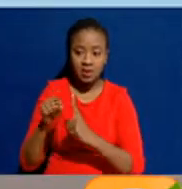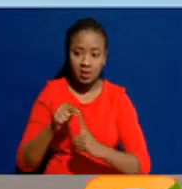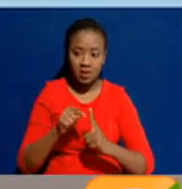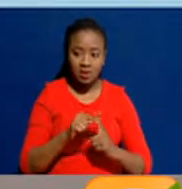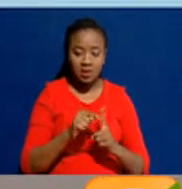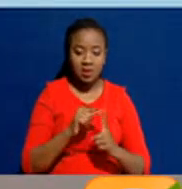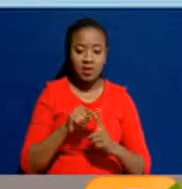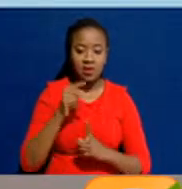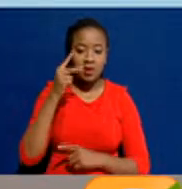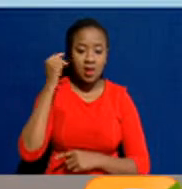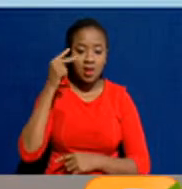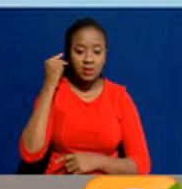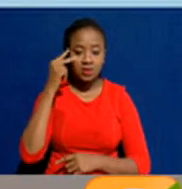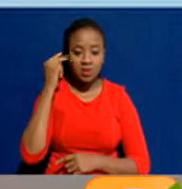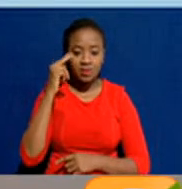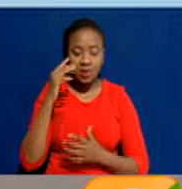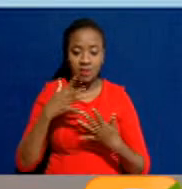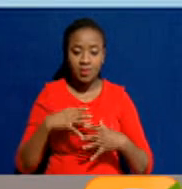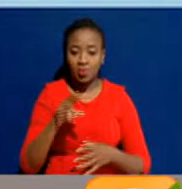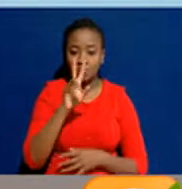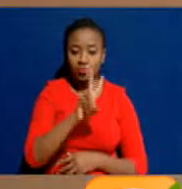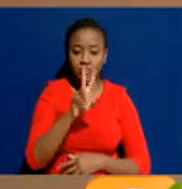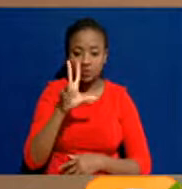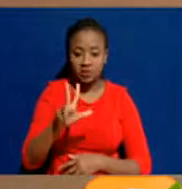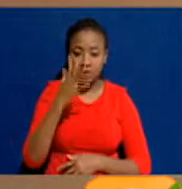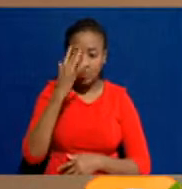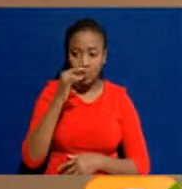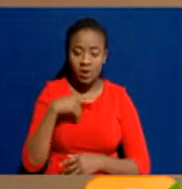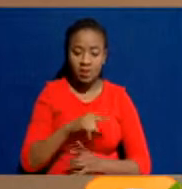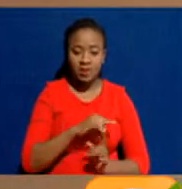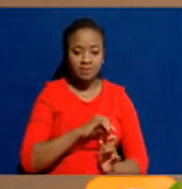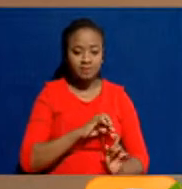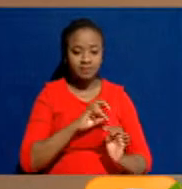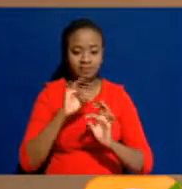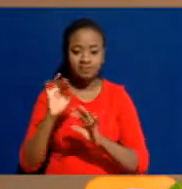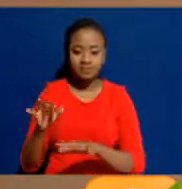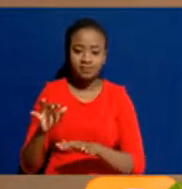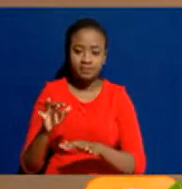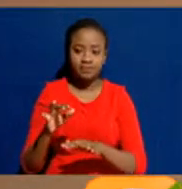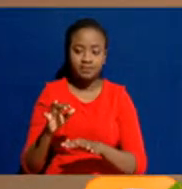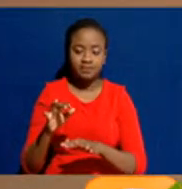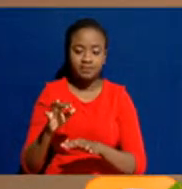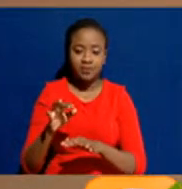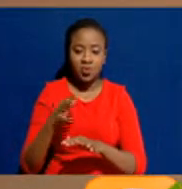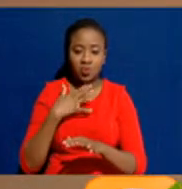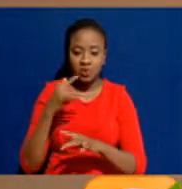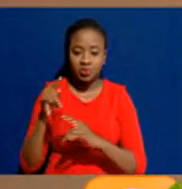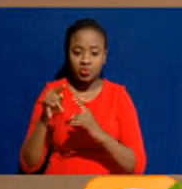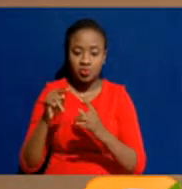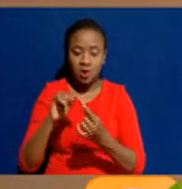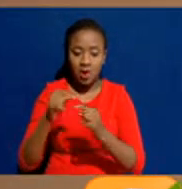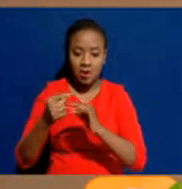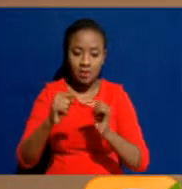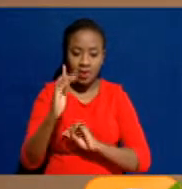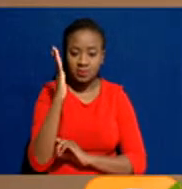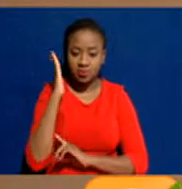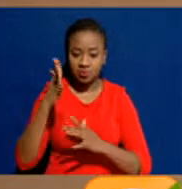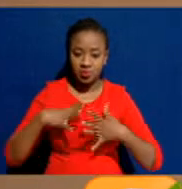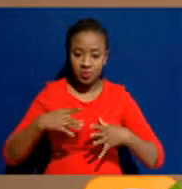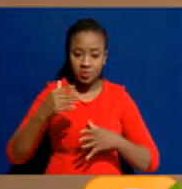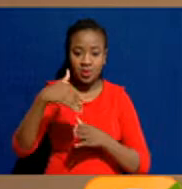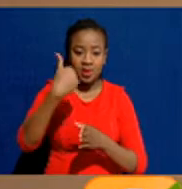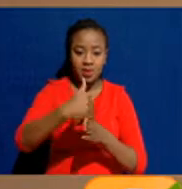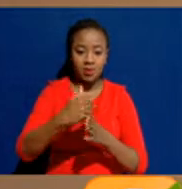kigaidi kufuatia njama yao ya kuwashambulia maafisa wa usalama waliokuwa wakilinda usalama kwenye mpaka wa Kenya